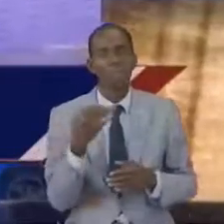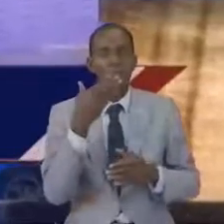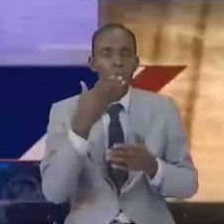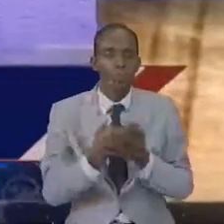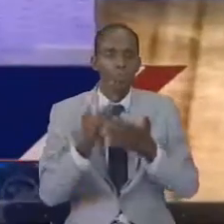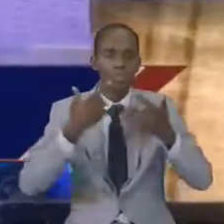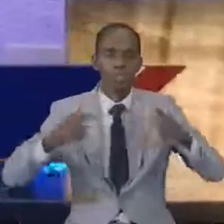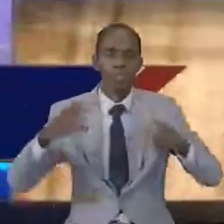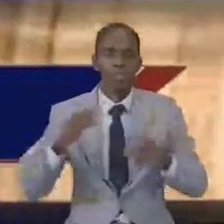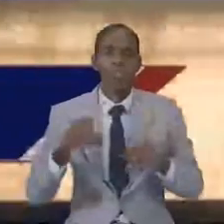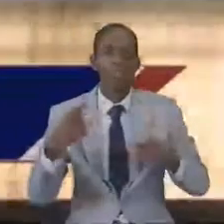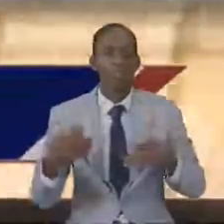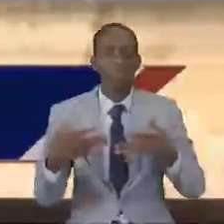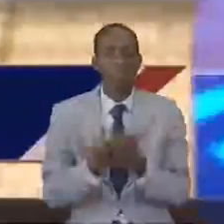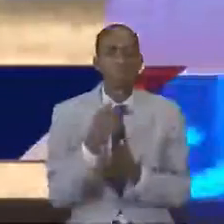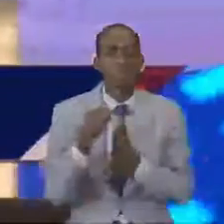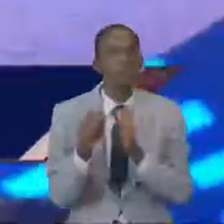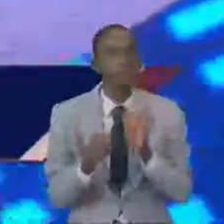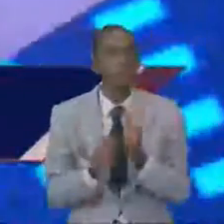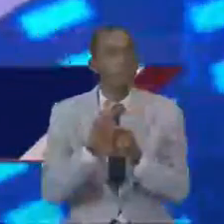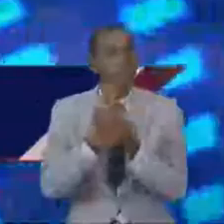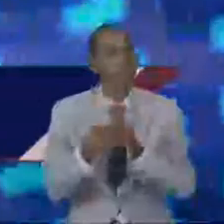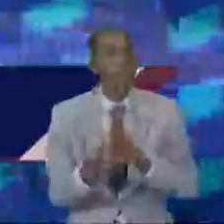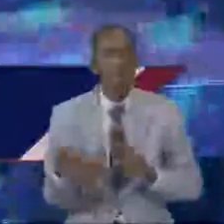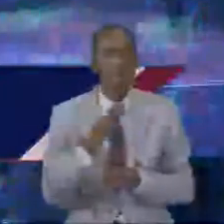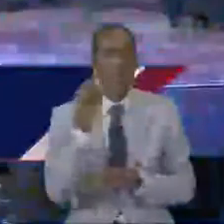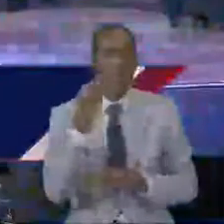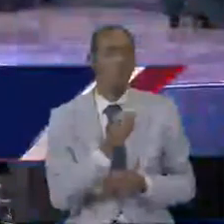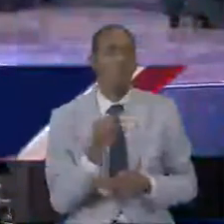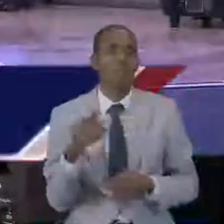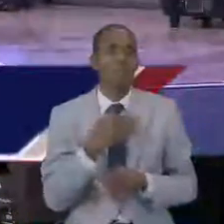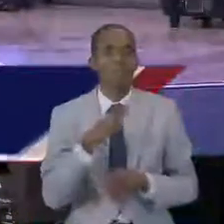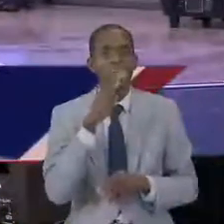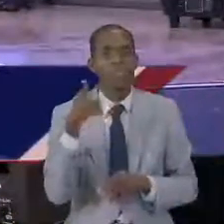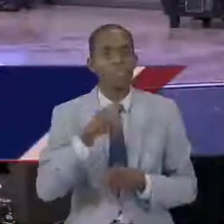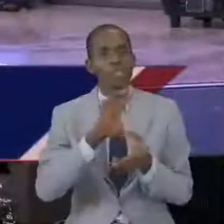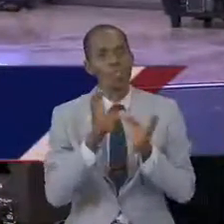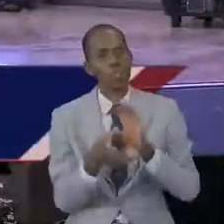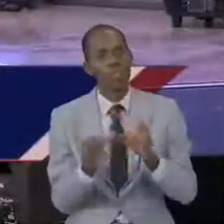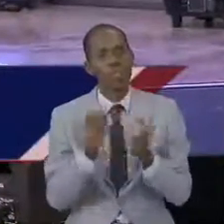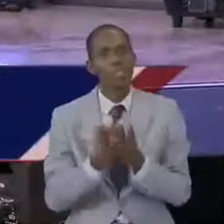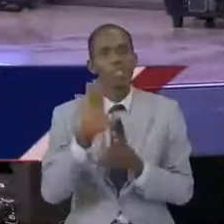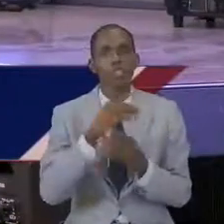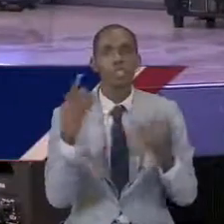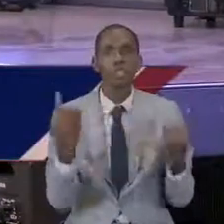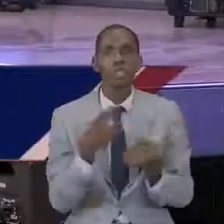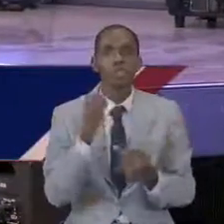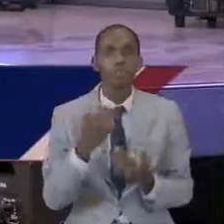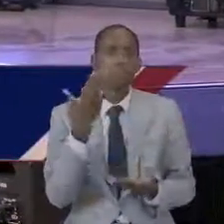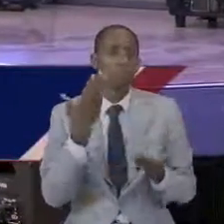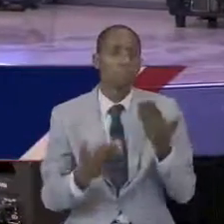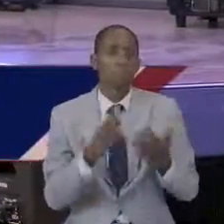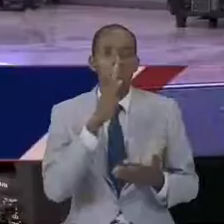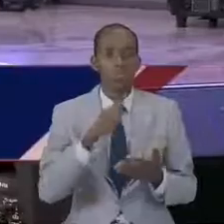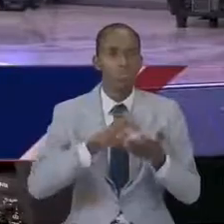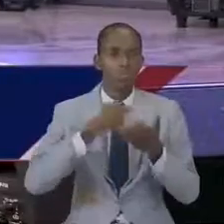langage totalement limpide éclair repentez-vous maintenant dans le Nouveau Testament dans A3 verset 9